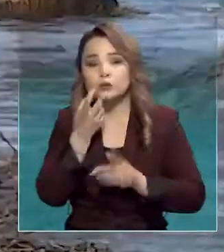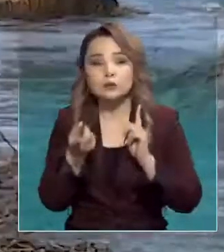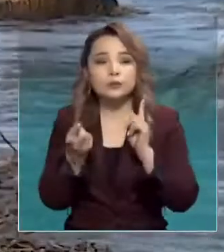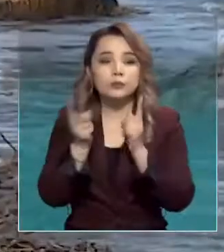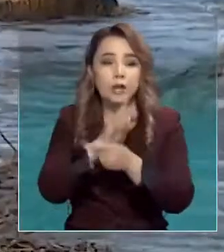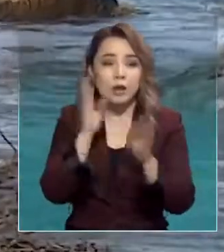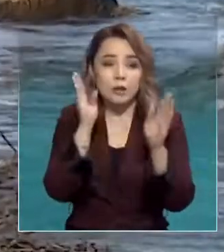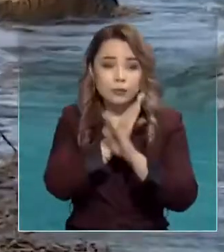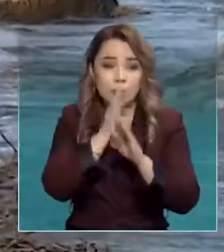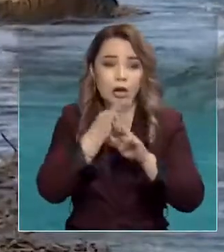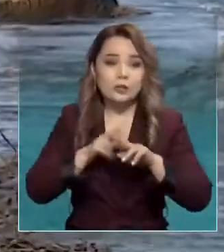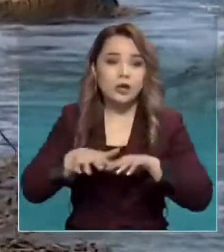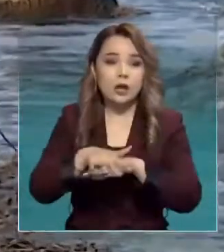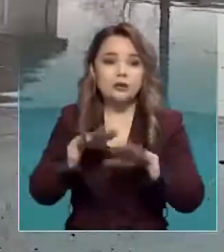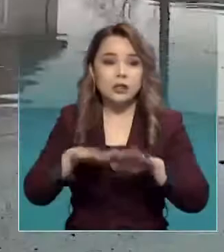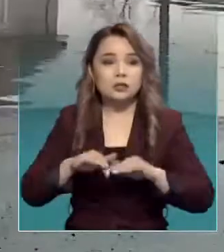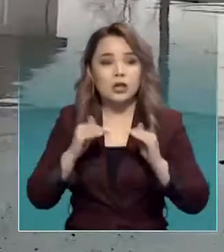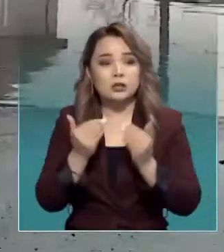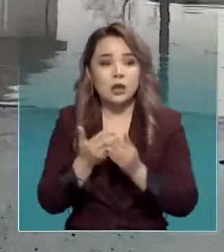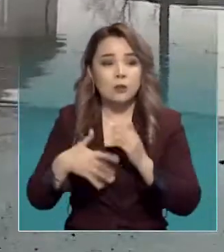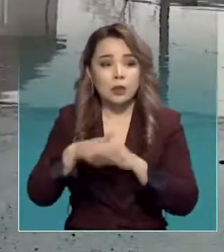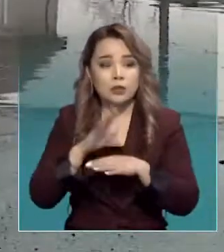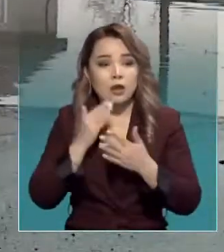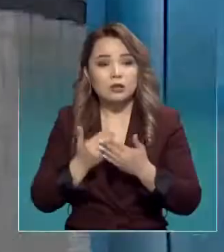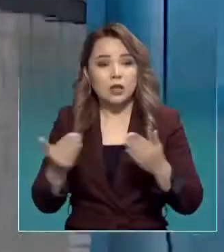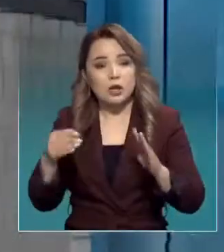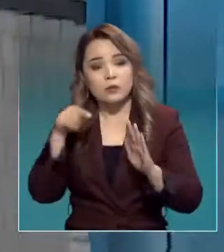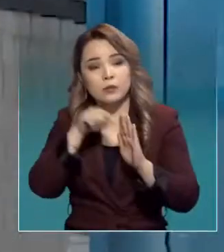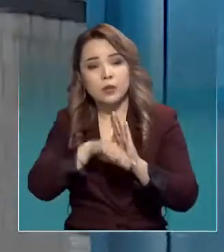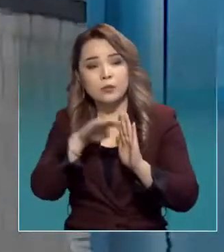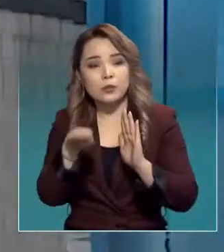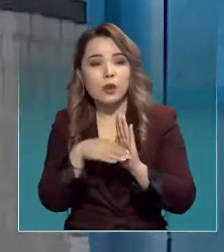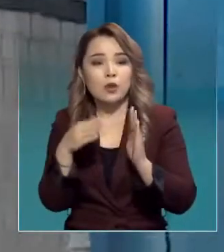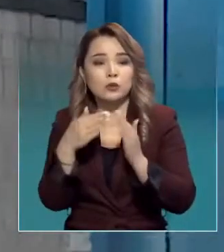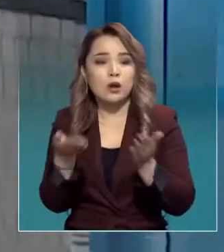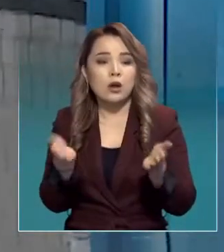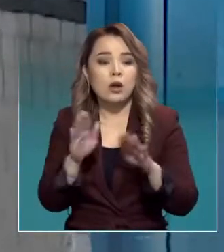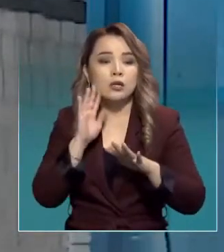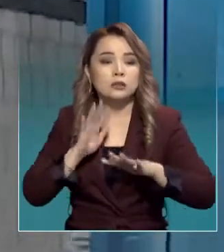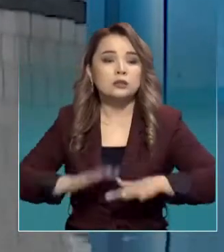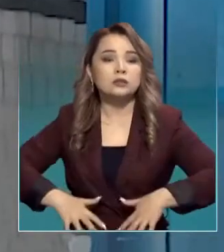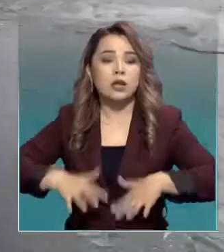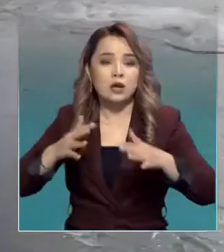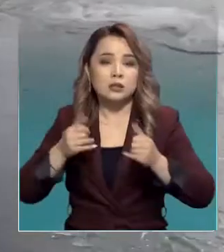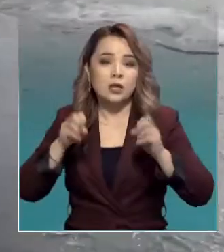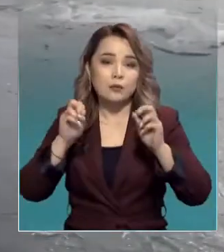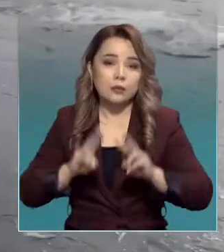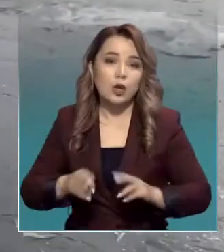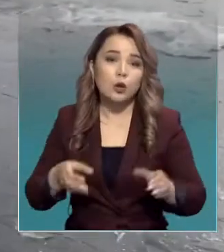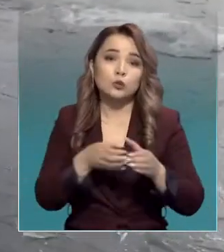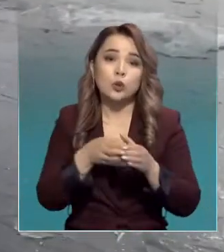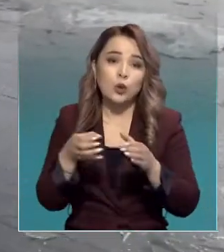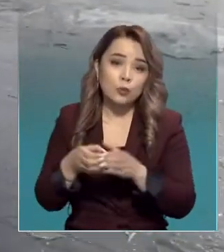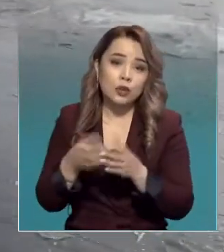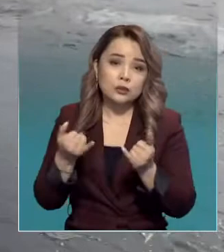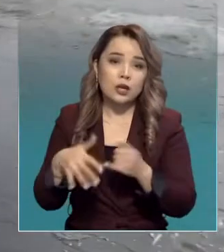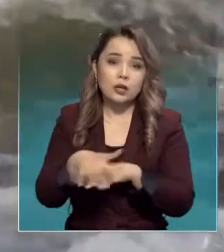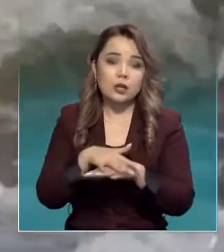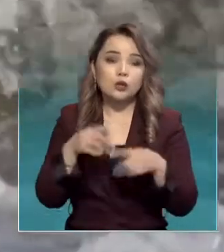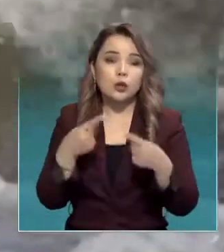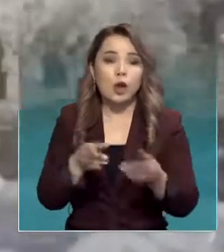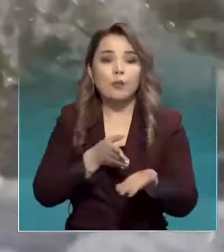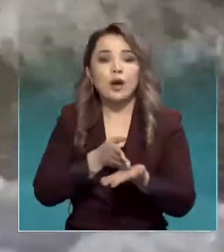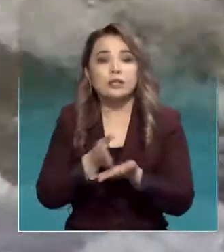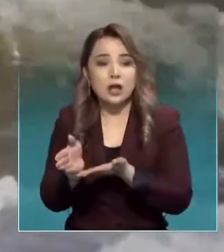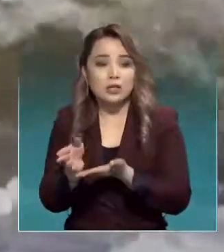қапталындағы сайға су толып шеткілерге қарай ағылған. Облыстық департамент қызметкерлері мен жергілікті әкімшілік тарапынан құрылған арнайы топ қар суын басқа бағытқа бұру